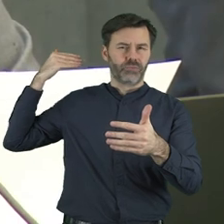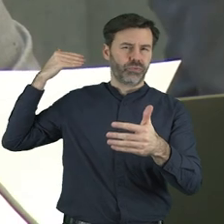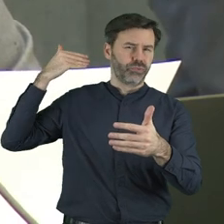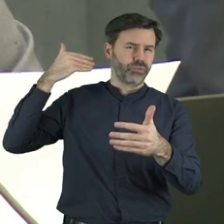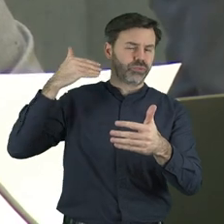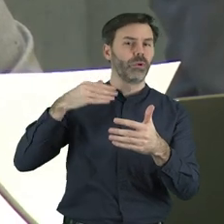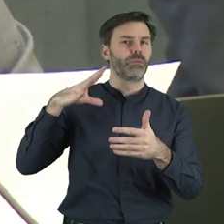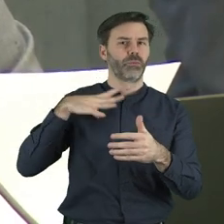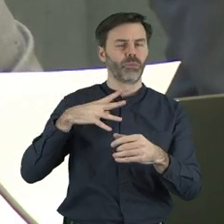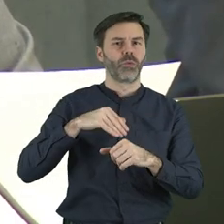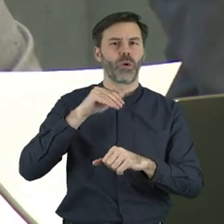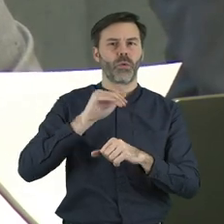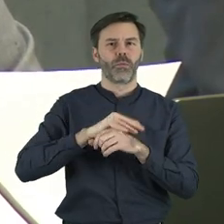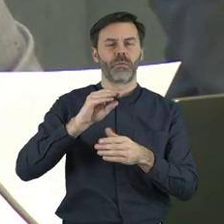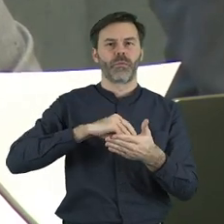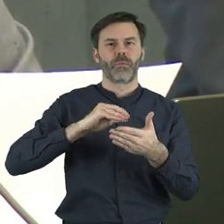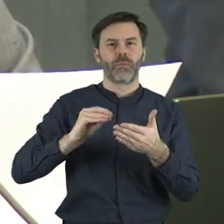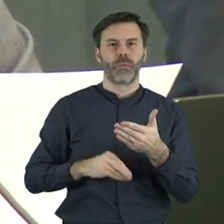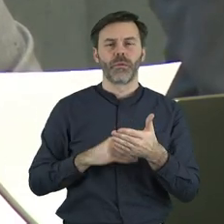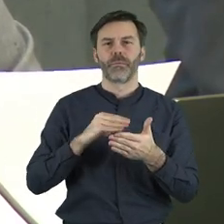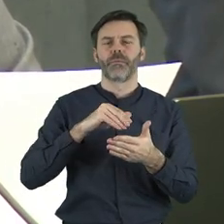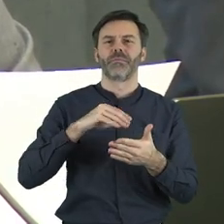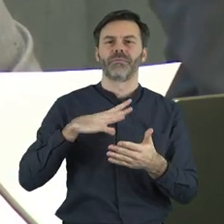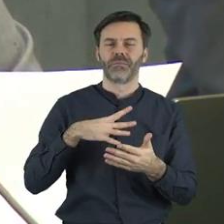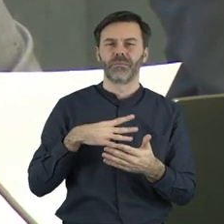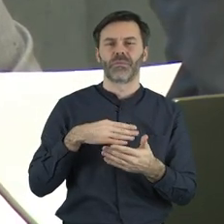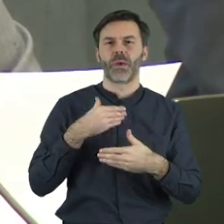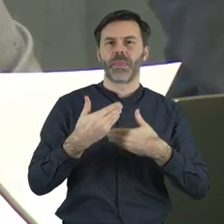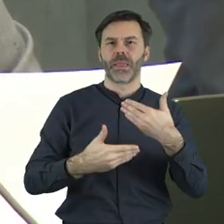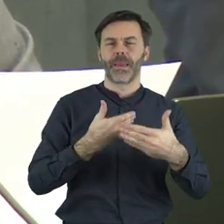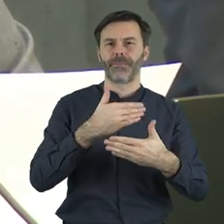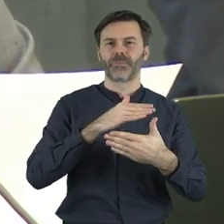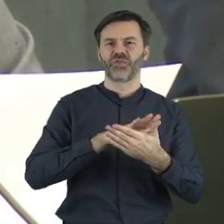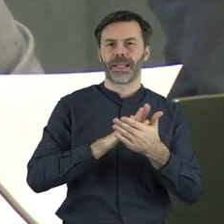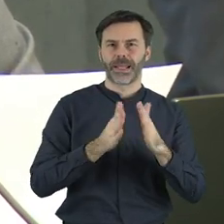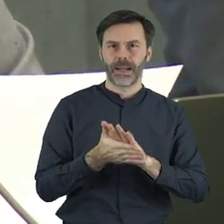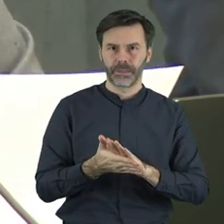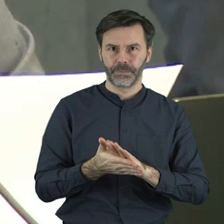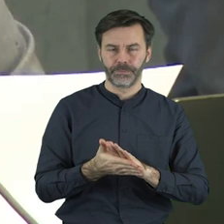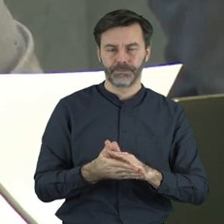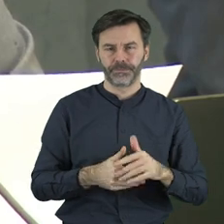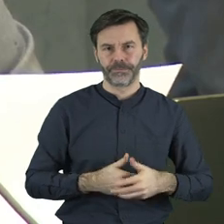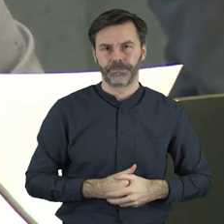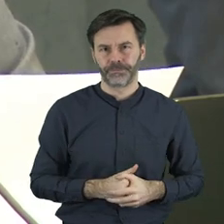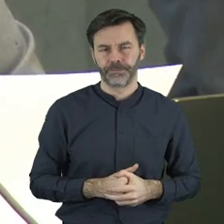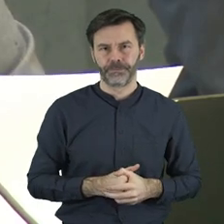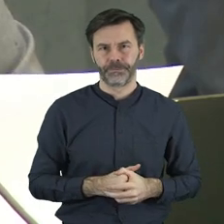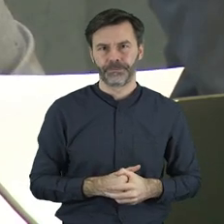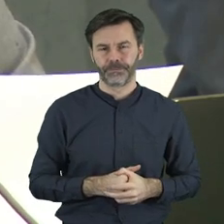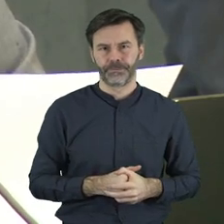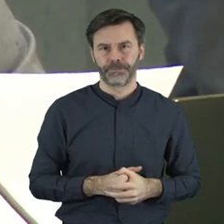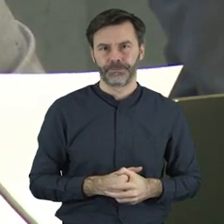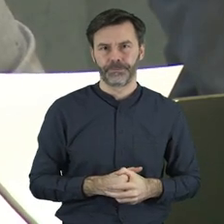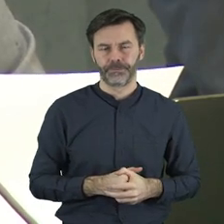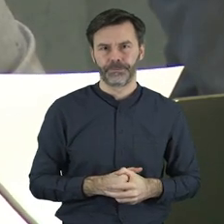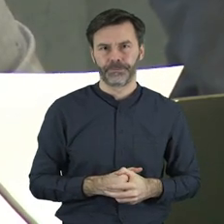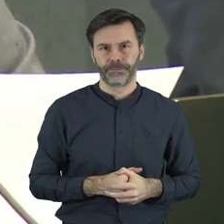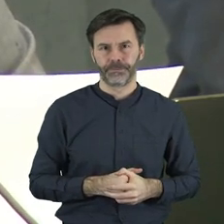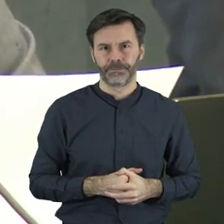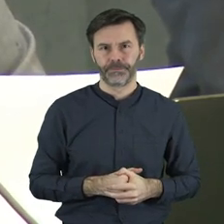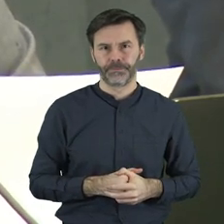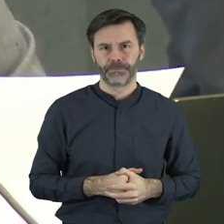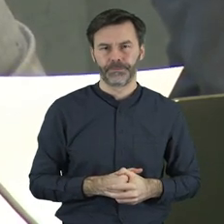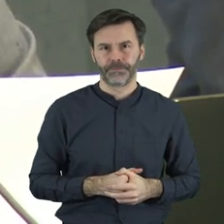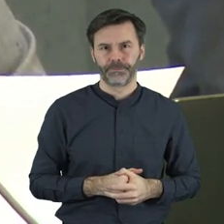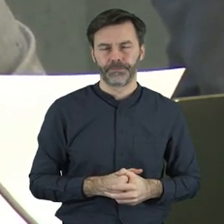przetargu, no i również teraz te przetargi, które były rozpisywane, był wcześniejszy i